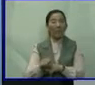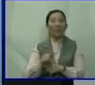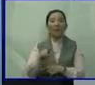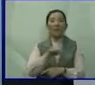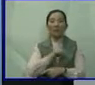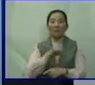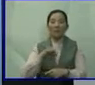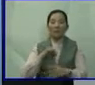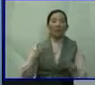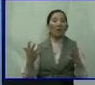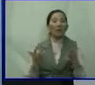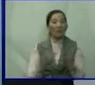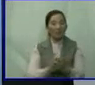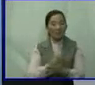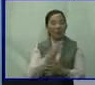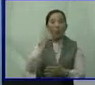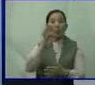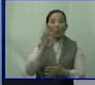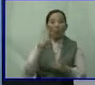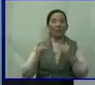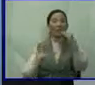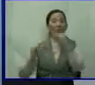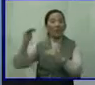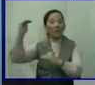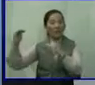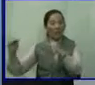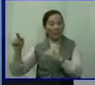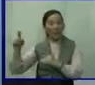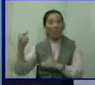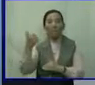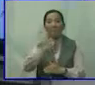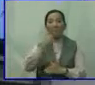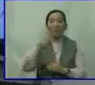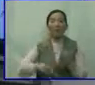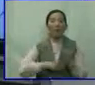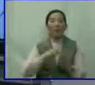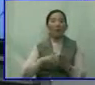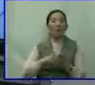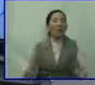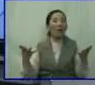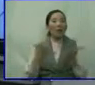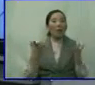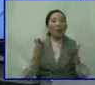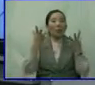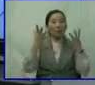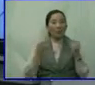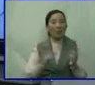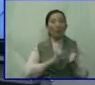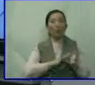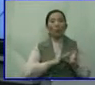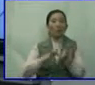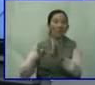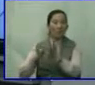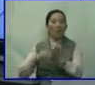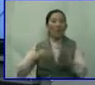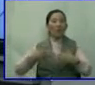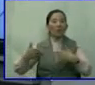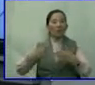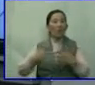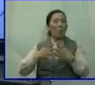Определите по диаграмме первый вопрос. В какой день туристы прошли больше